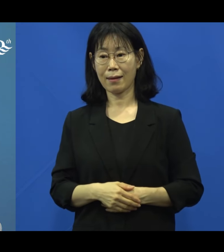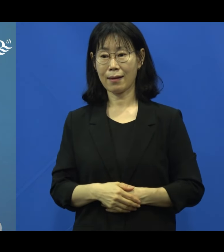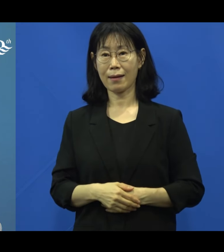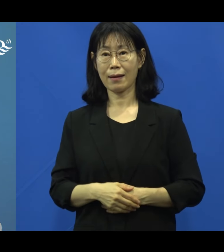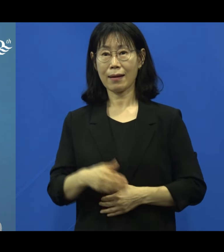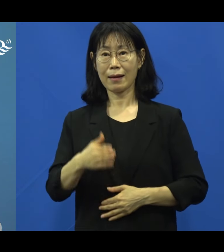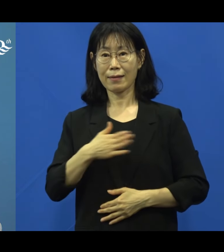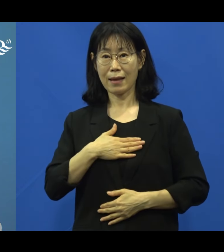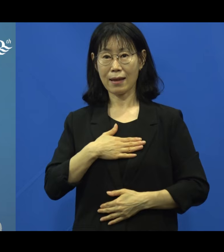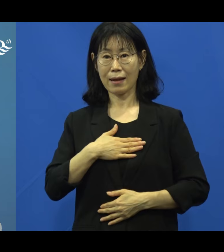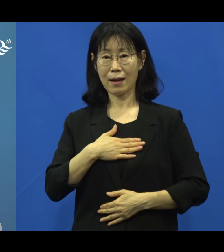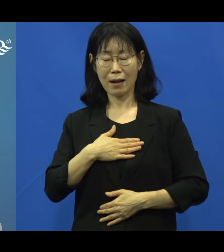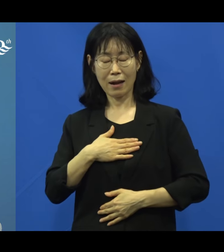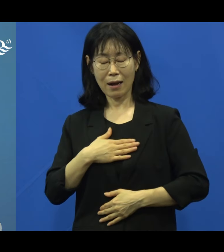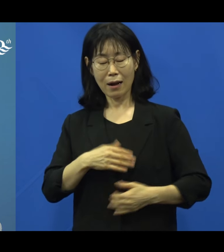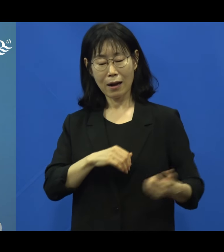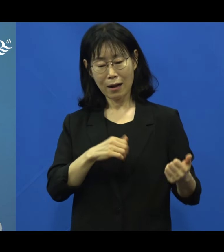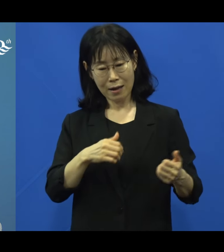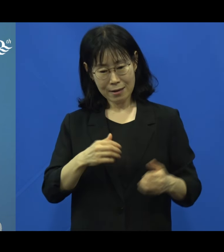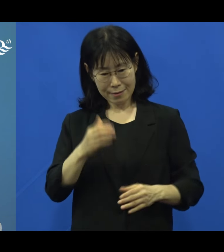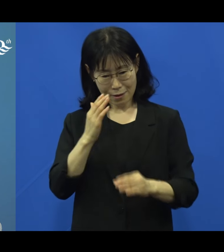자아가 죽어야 돼요.